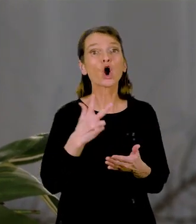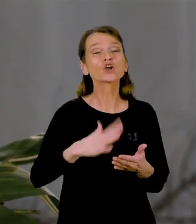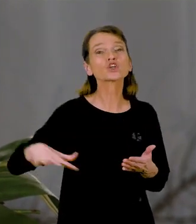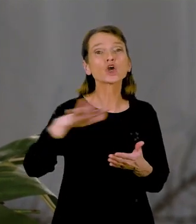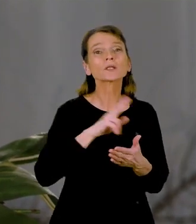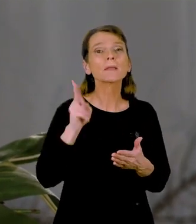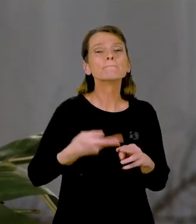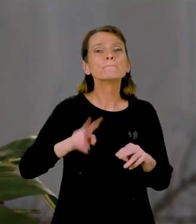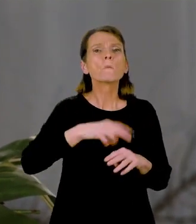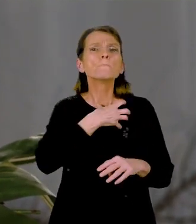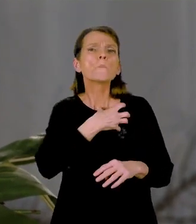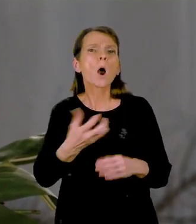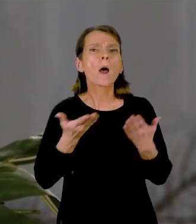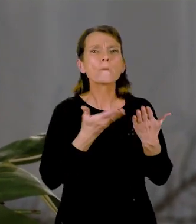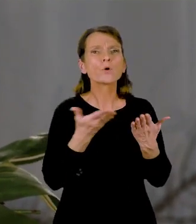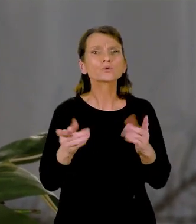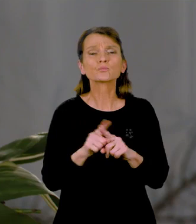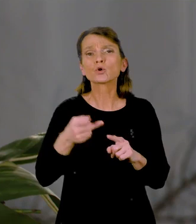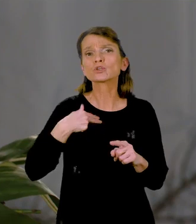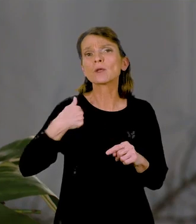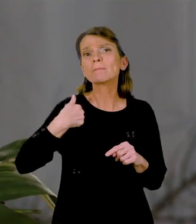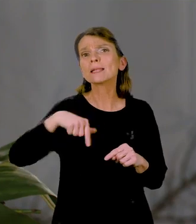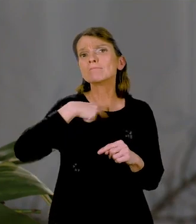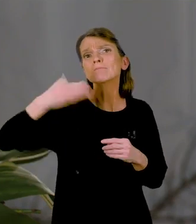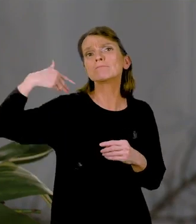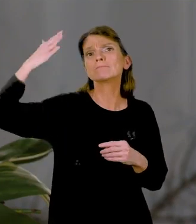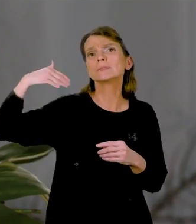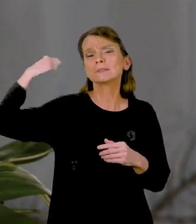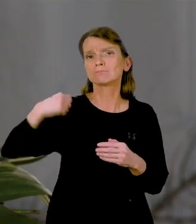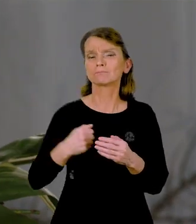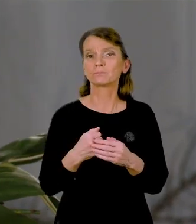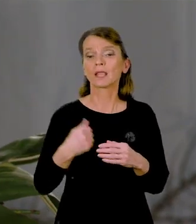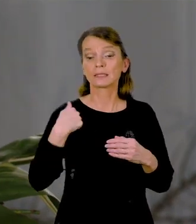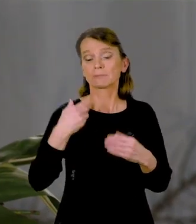ponudbo, kot smo jo imeli mi v njihovih letih. In prepričan sem, da lahko